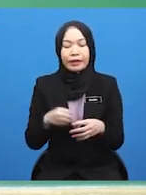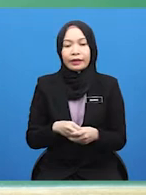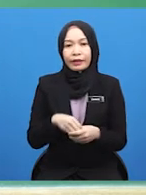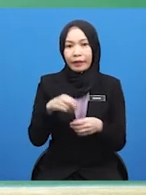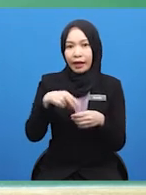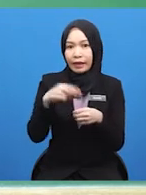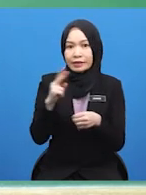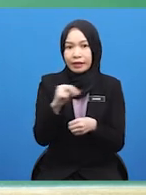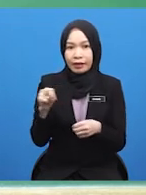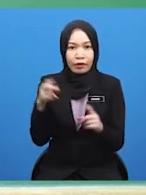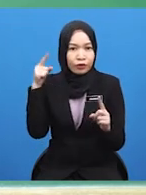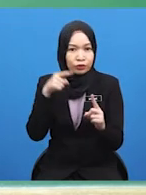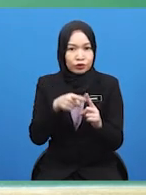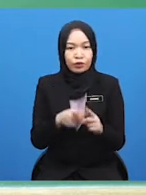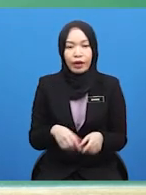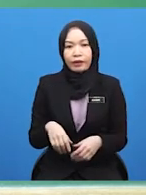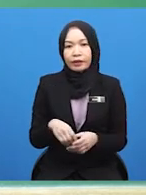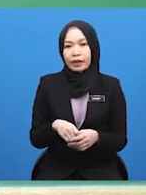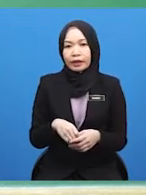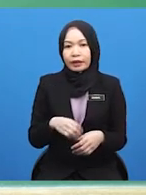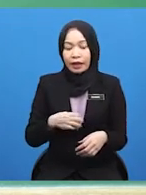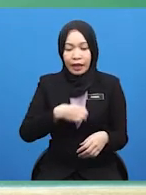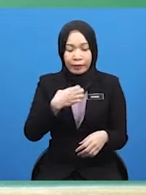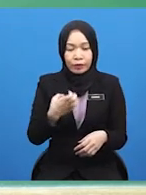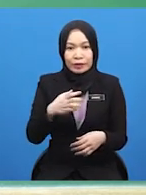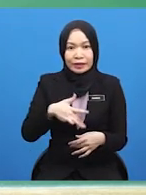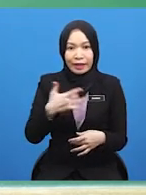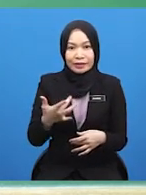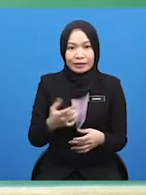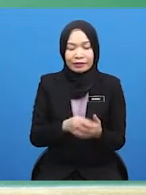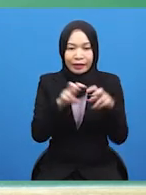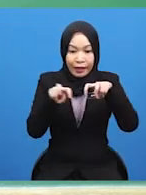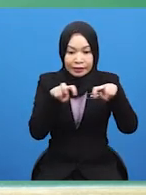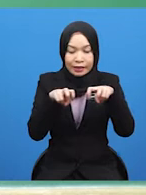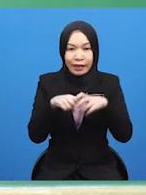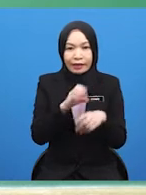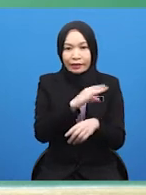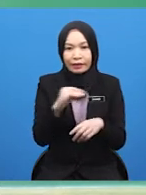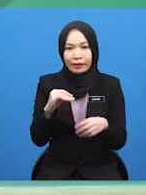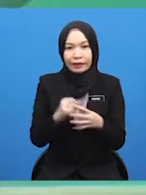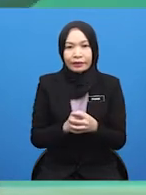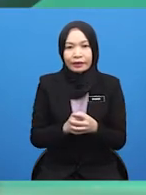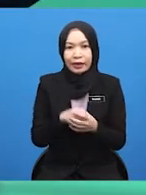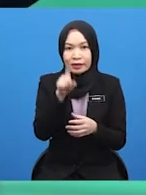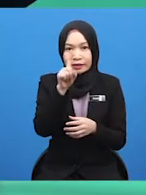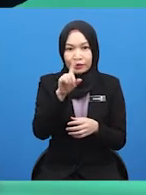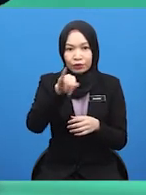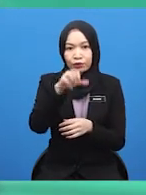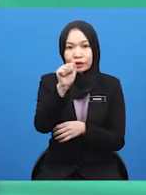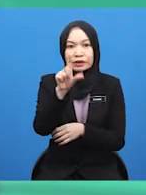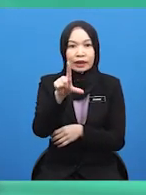yang menampilkan nilai emosi, rakaman mood, kajian komposisi dan kajian sesuatu jalinan, Cikgu